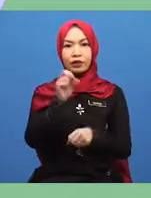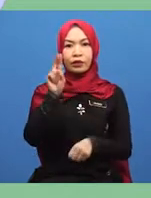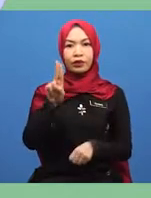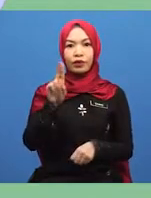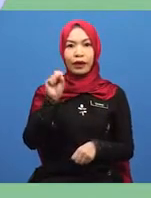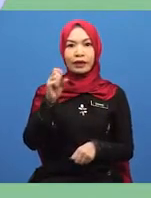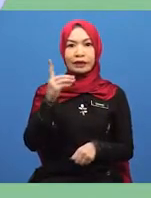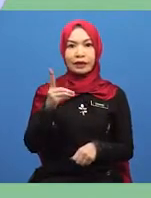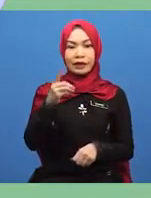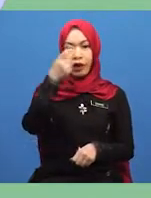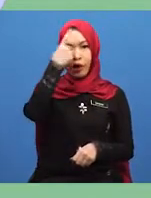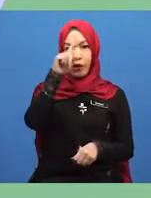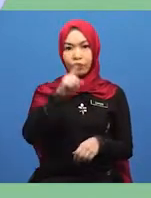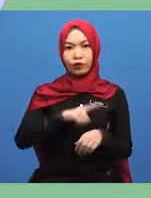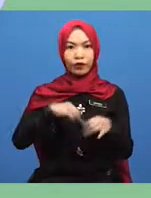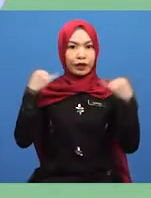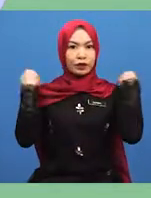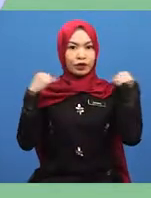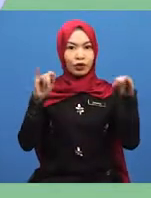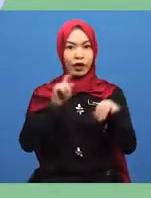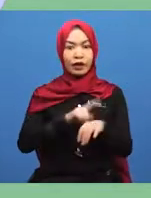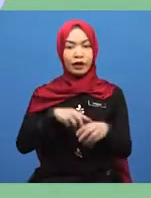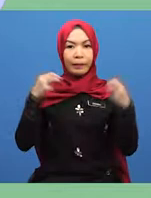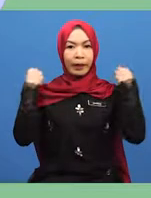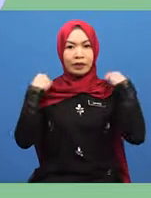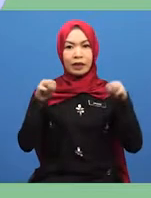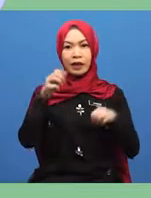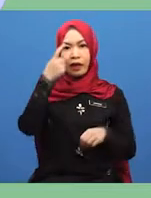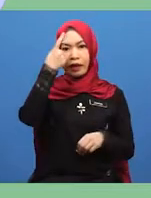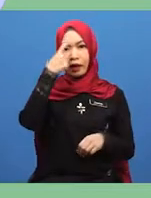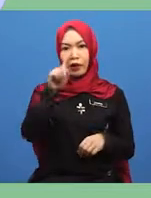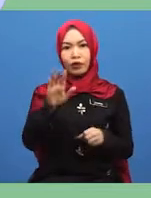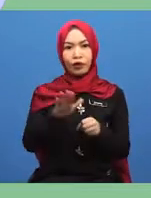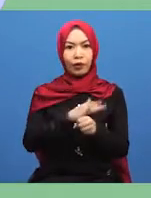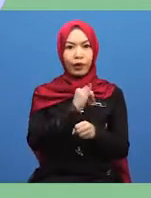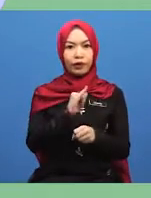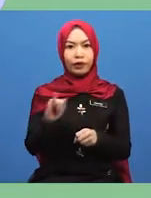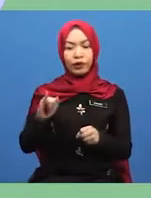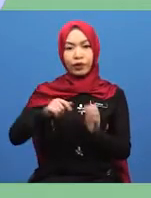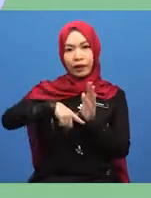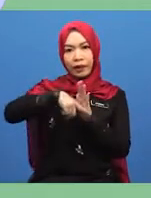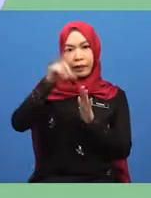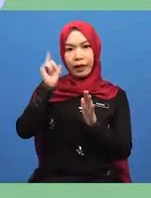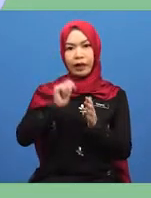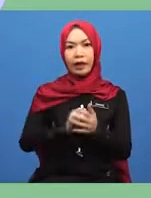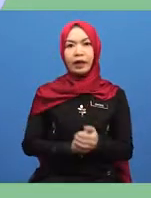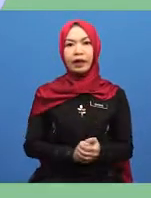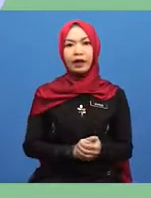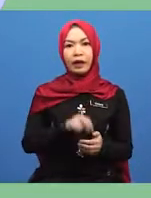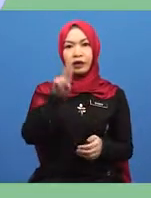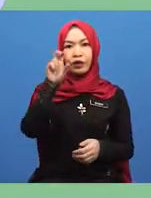untuk dijual di pasaran bagi memenuhi lebihan permintaan USD sebanyak CF